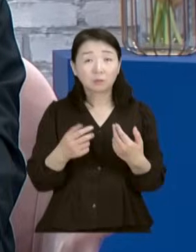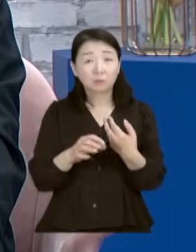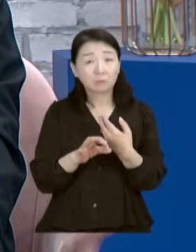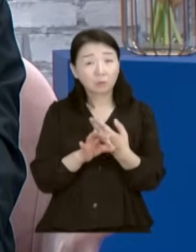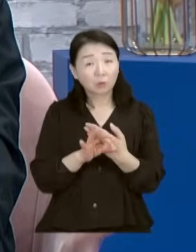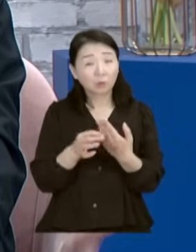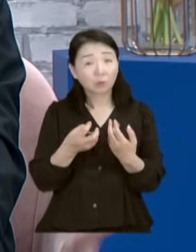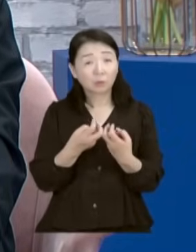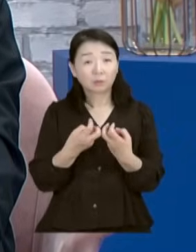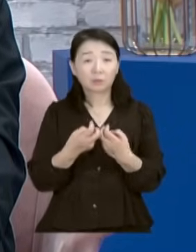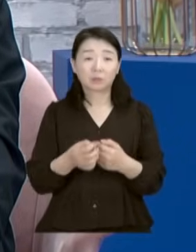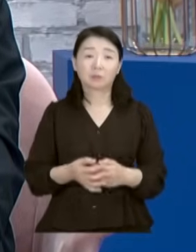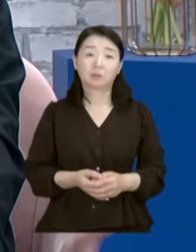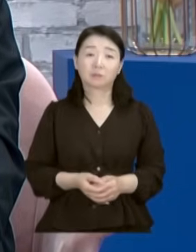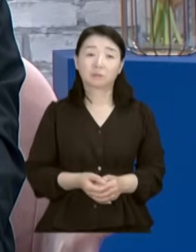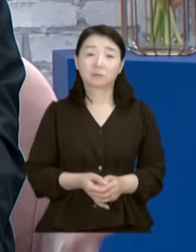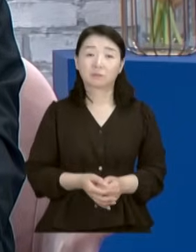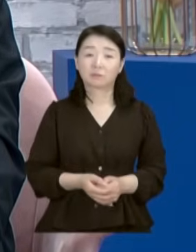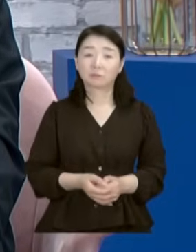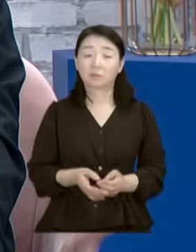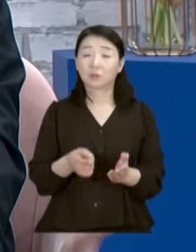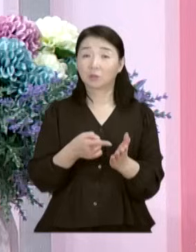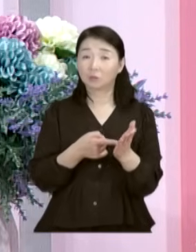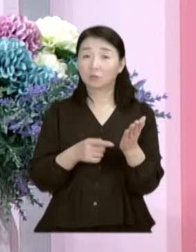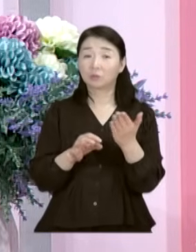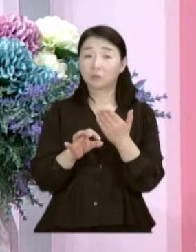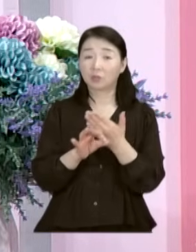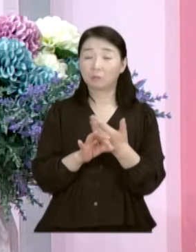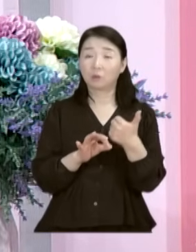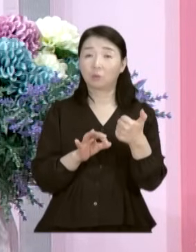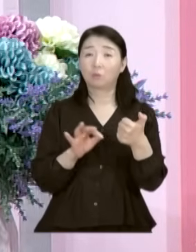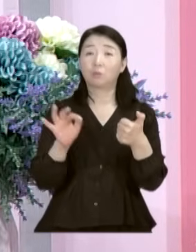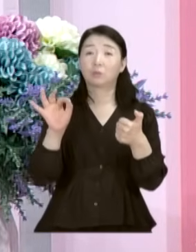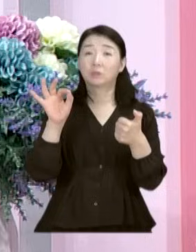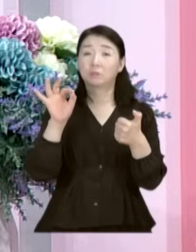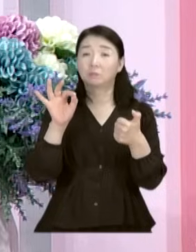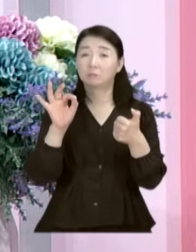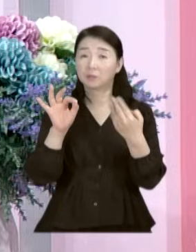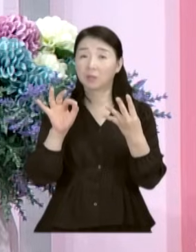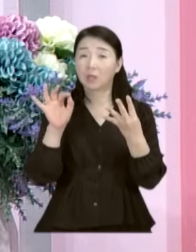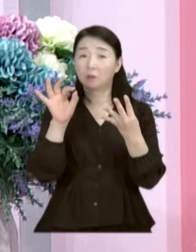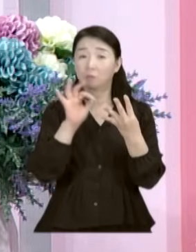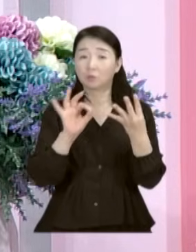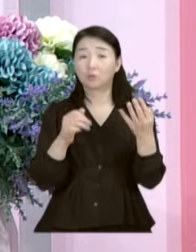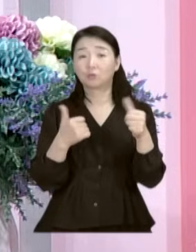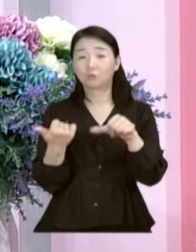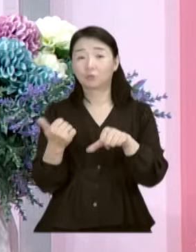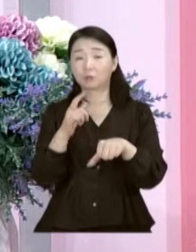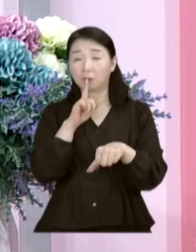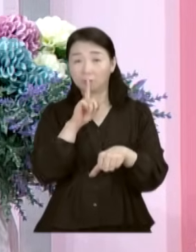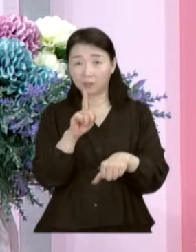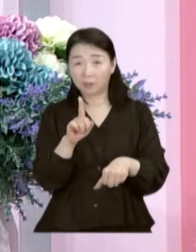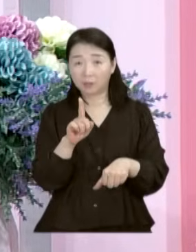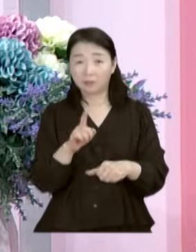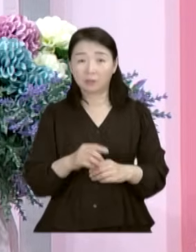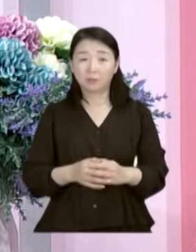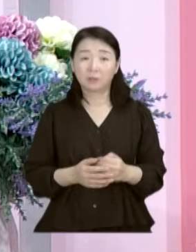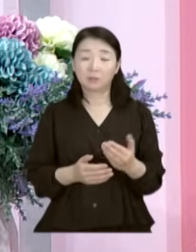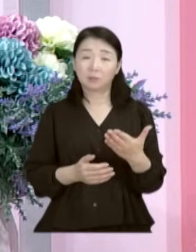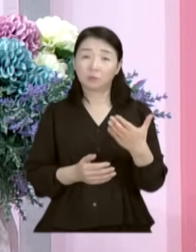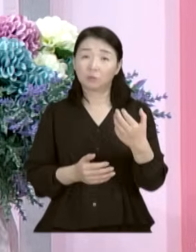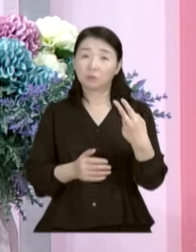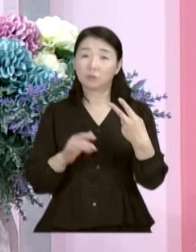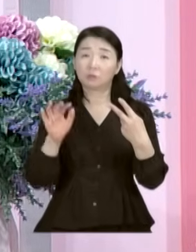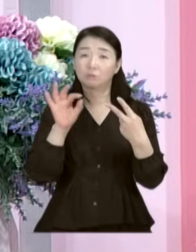수술은 뭐예요 어떻게 해야 되나 수술을 하게 되면 한 50% 54% 54% 4만 간다